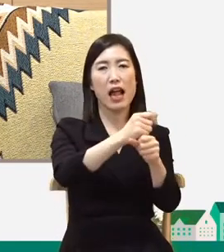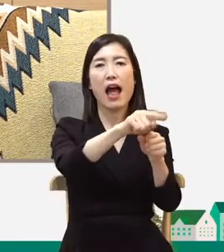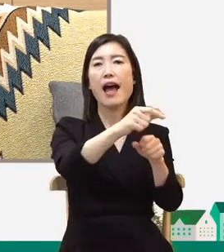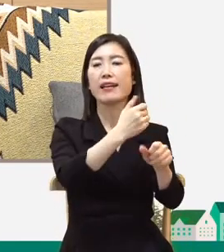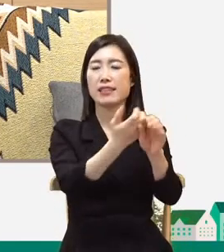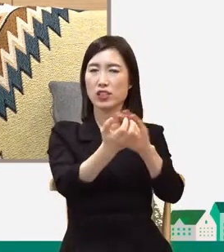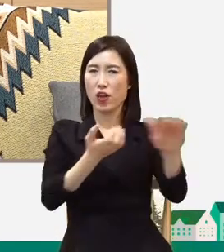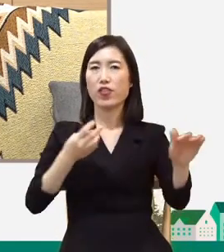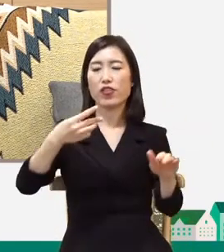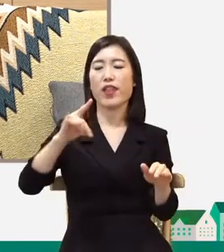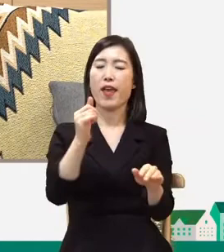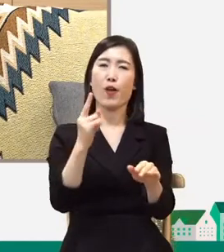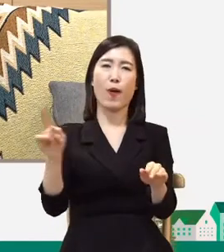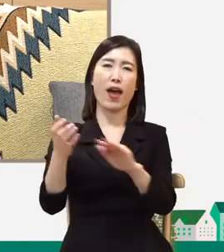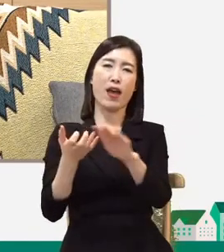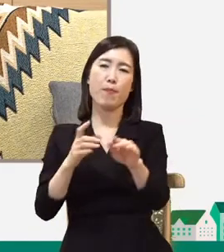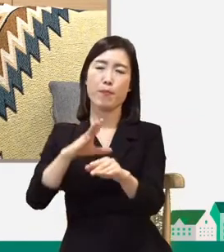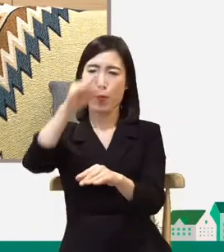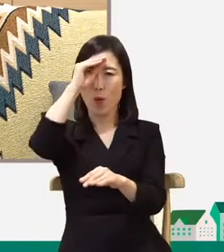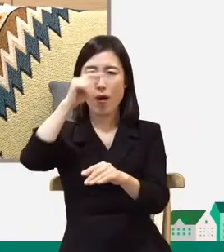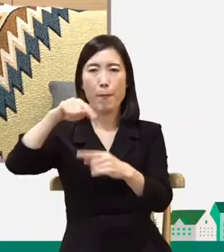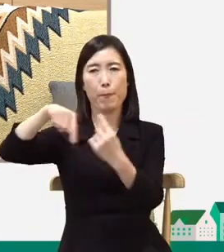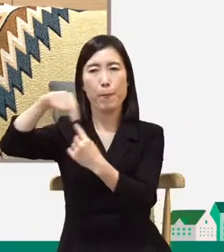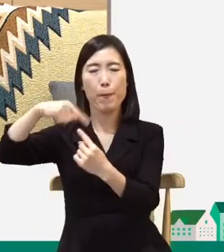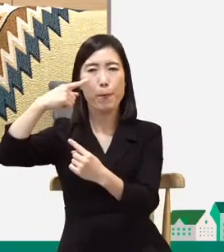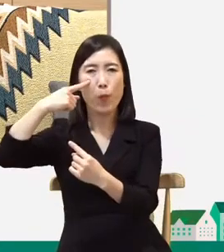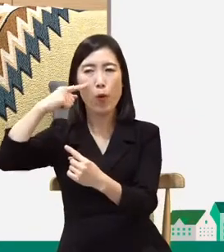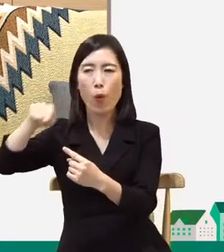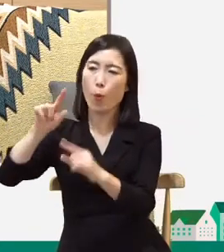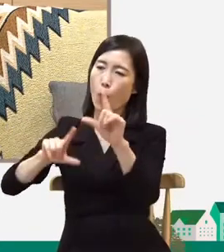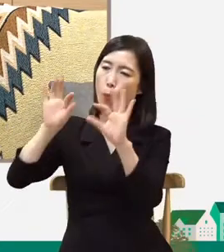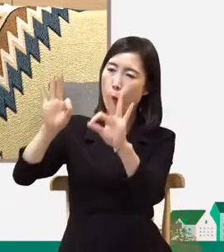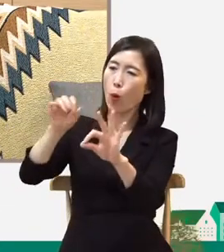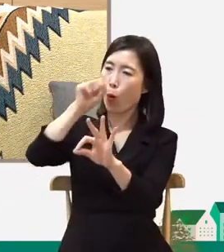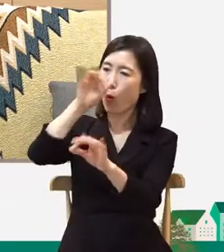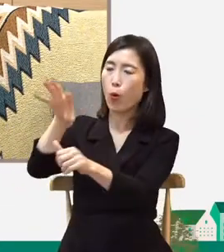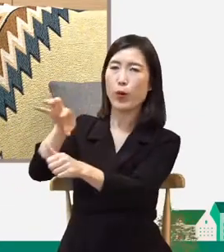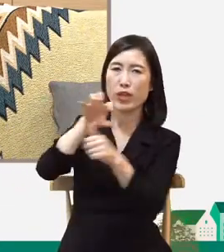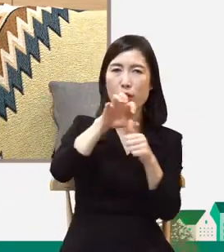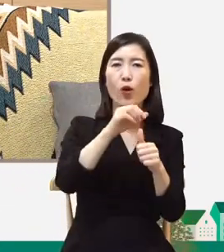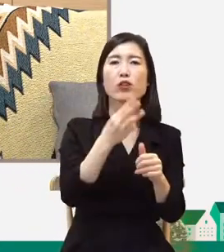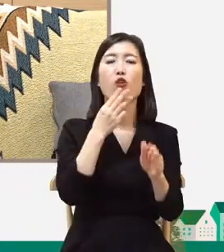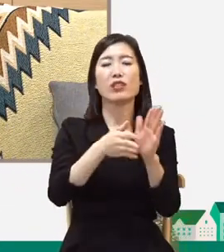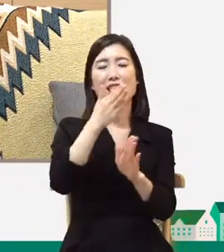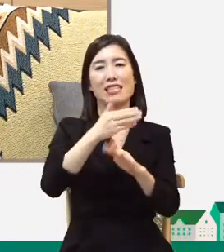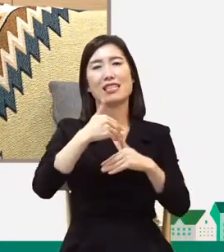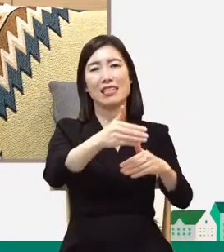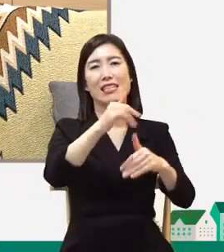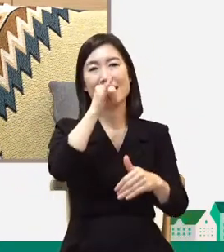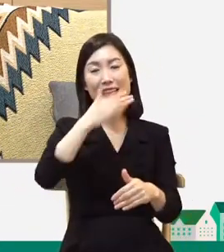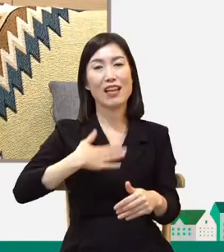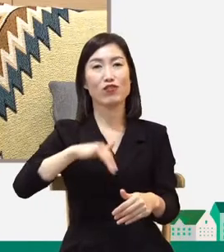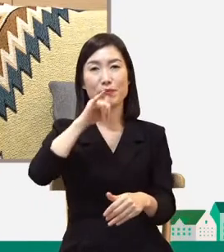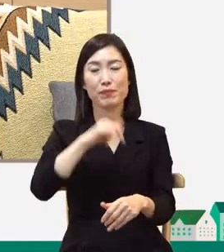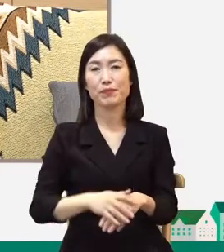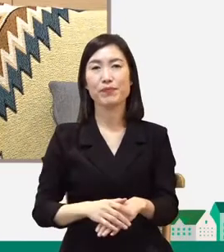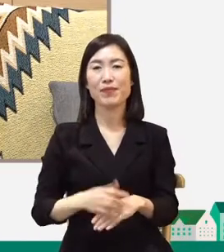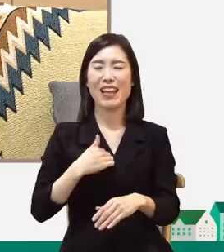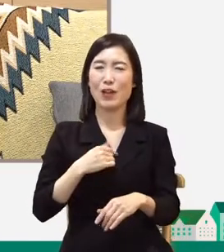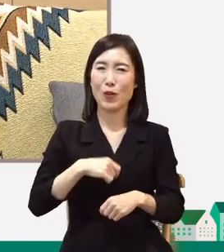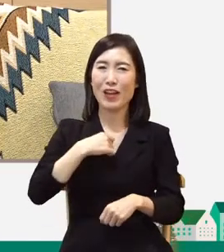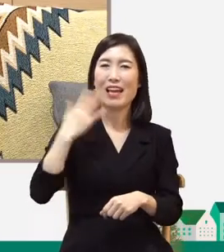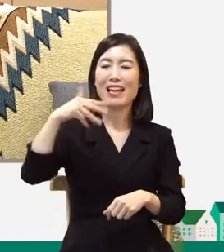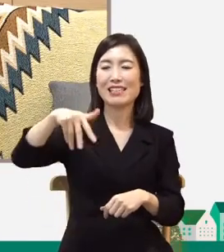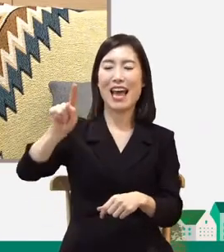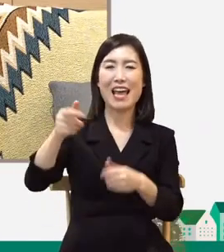기여를 했던 곳이 또 그 중에 하나가 태화야 샘솟는집이라고 할 수가 있습니다. 저도 이제 그 차상근 팀장님 따라서